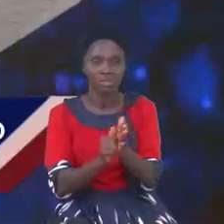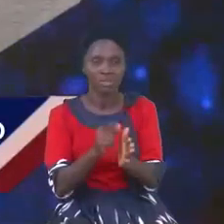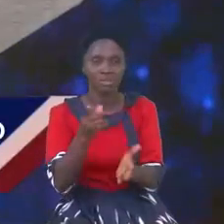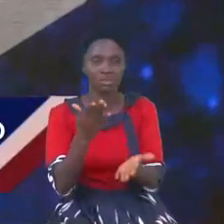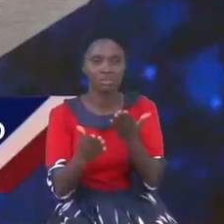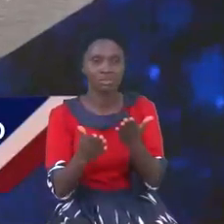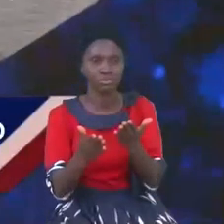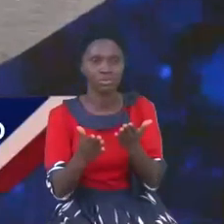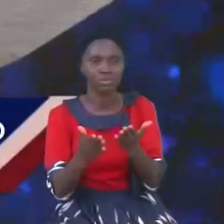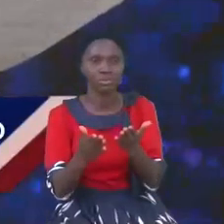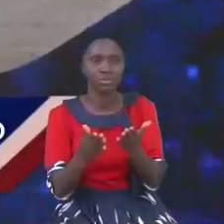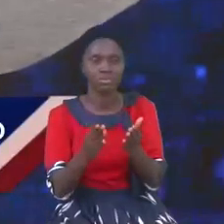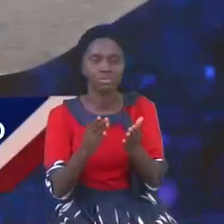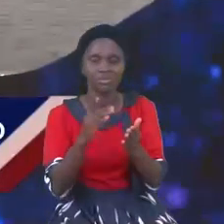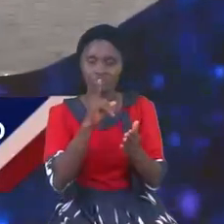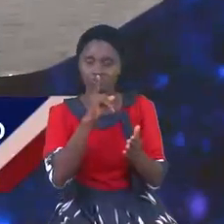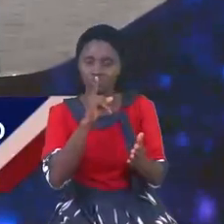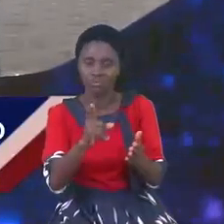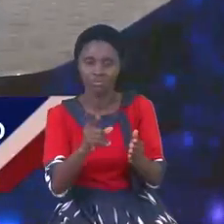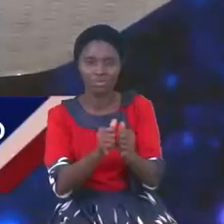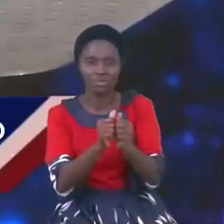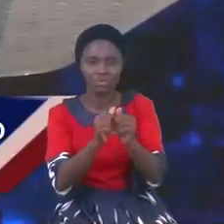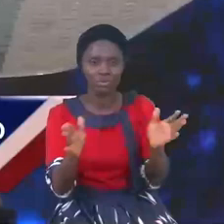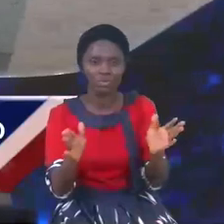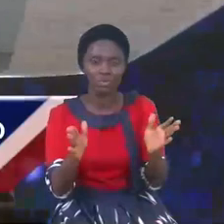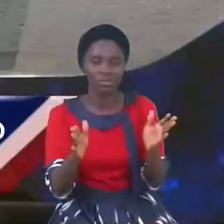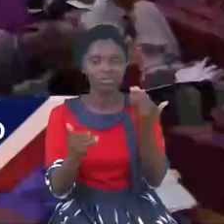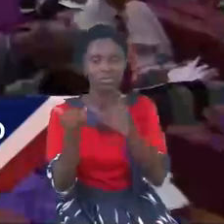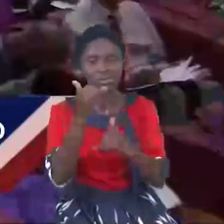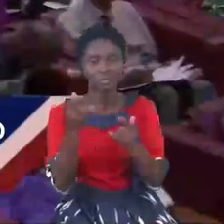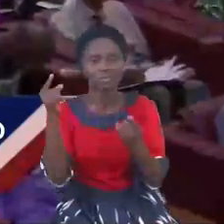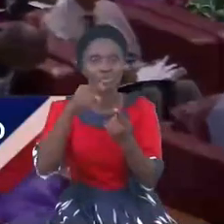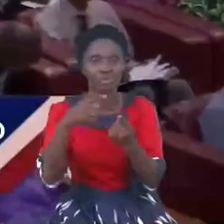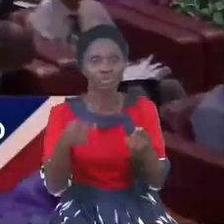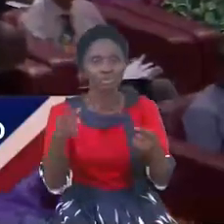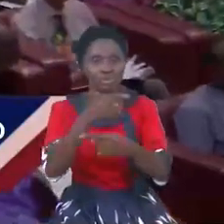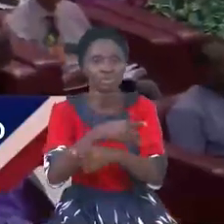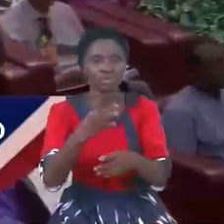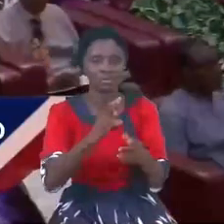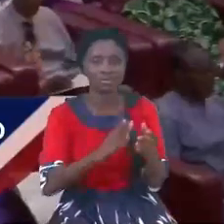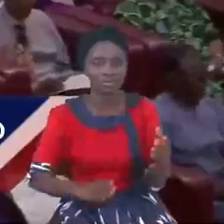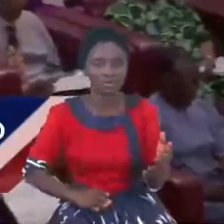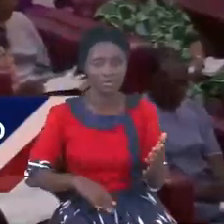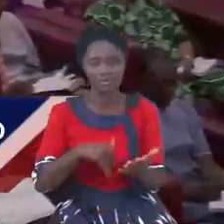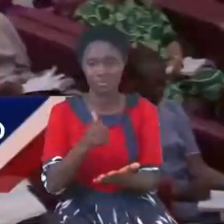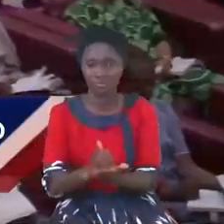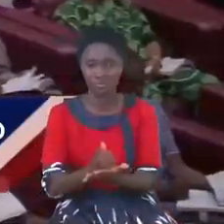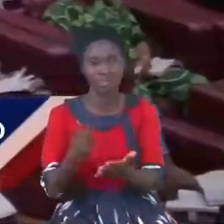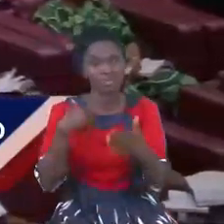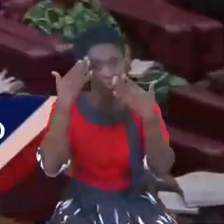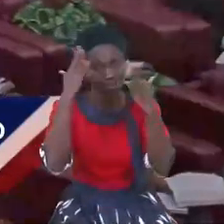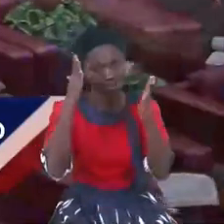le jour de Christ. Amen. On ne sait pas quand Christ viendra, mais chaque jour et à tout